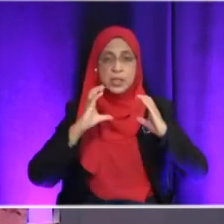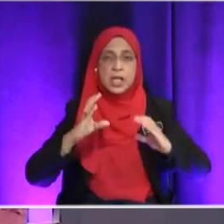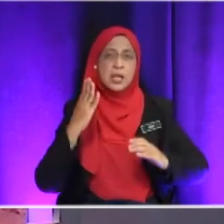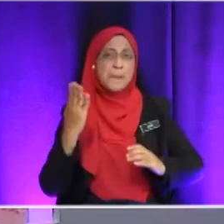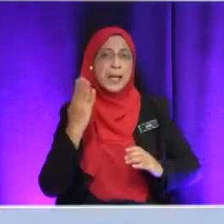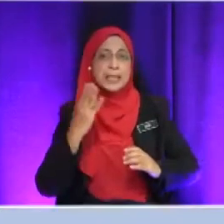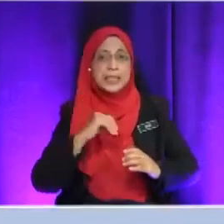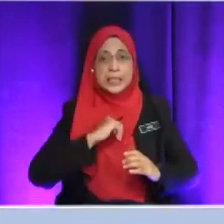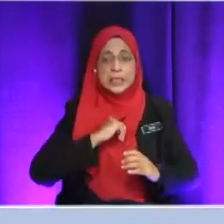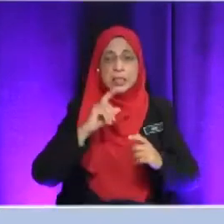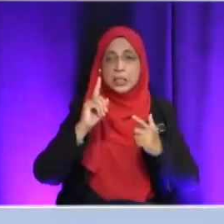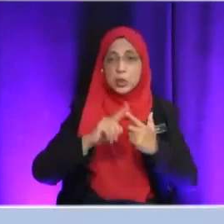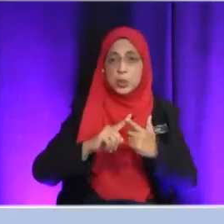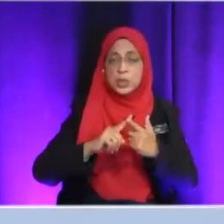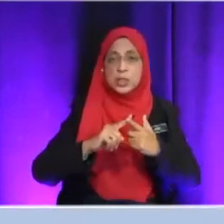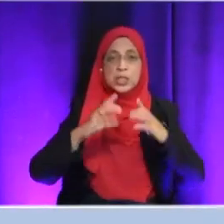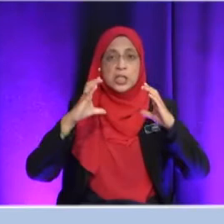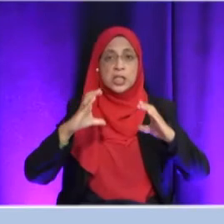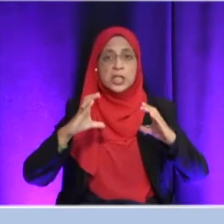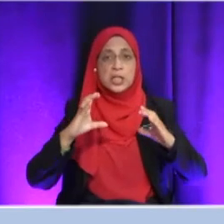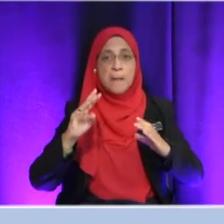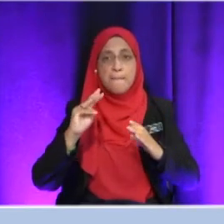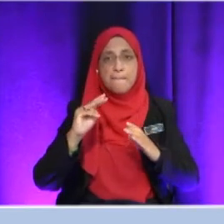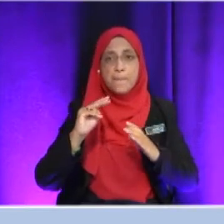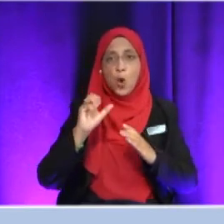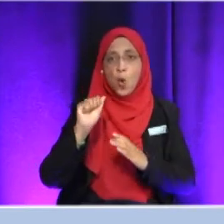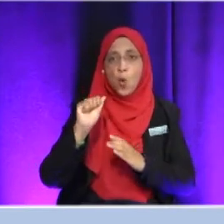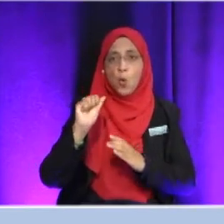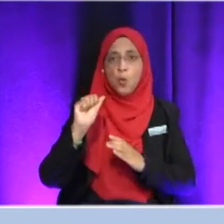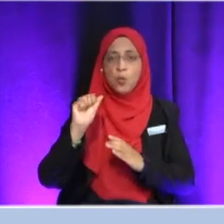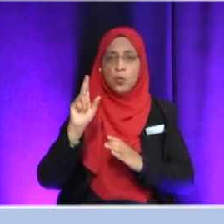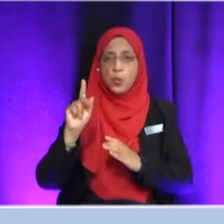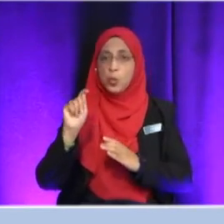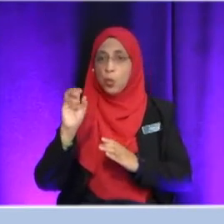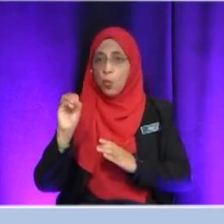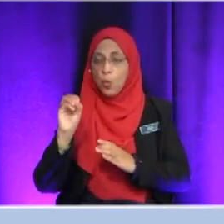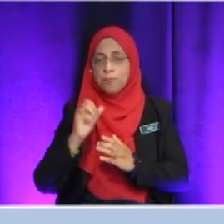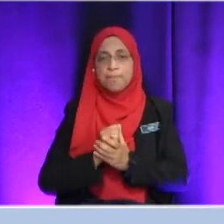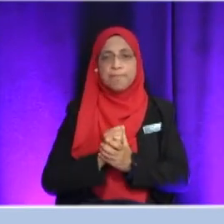kita buat pemilihan proses ini kita